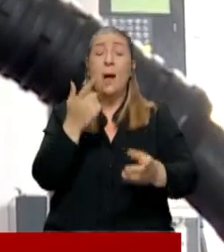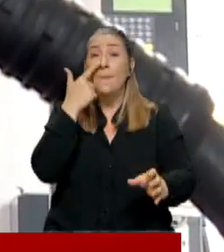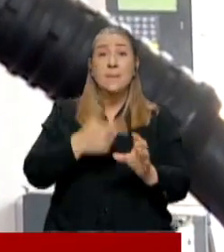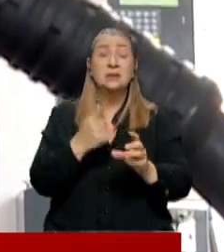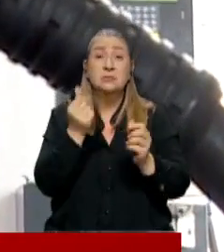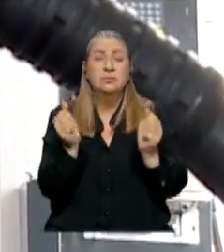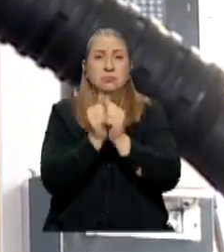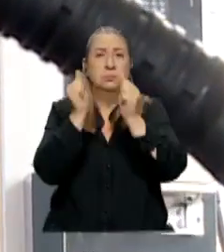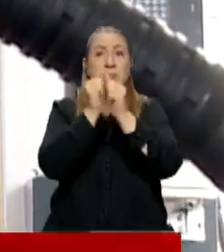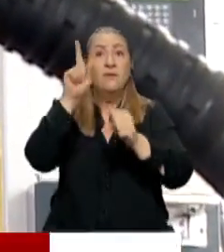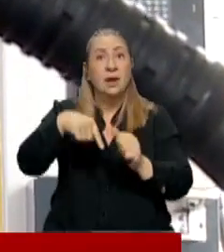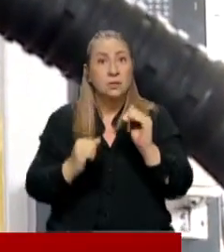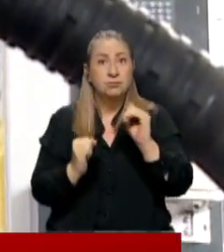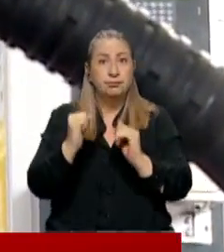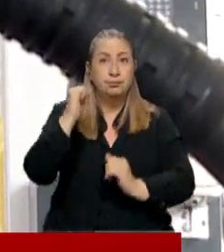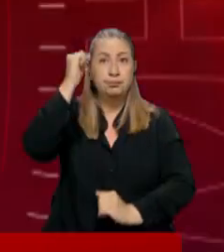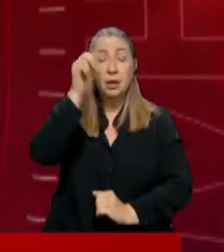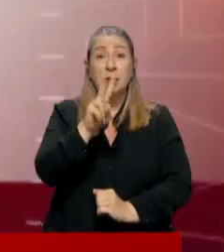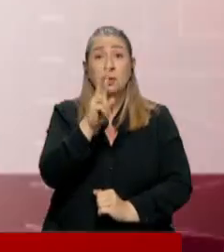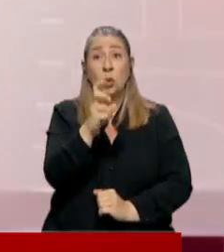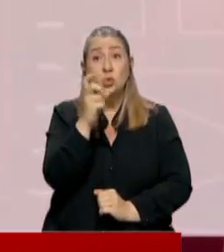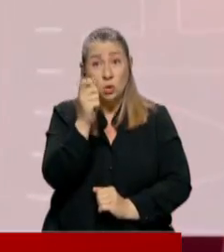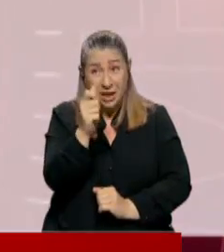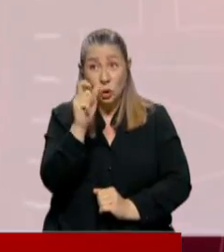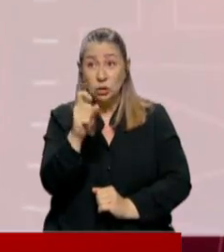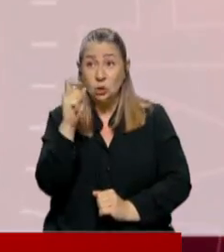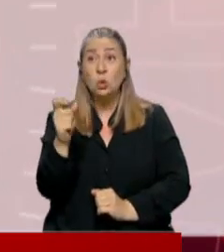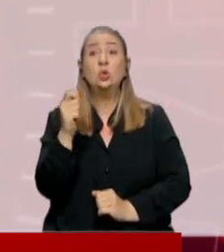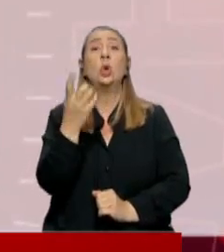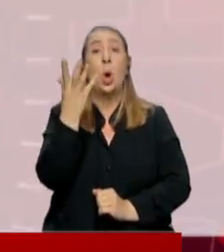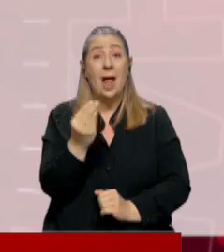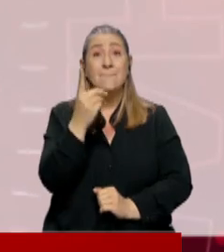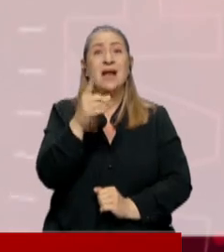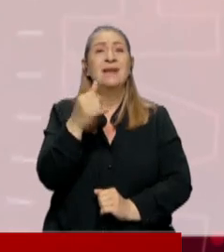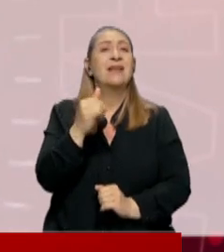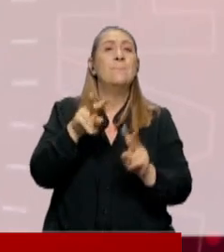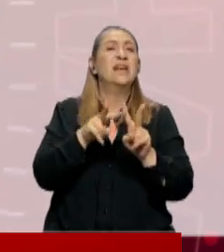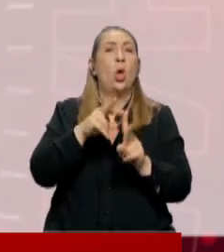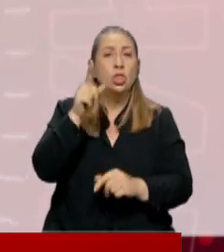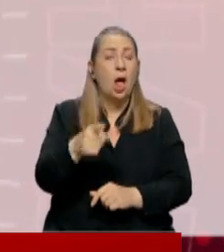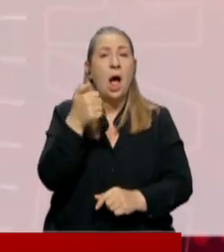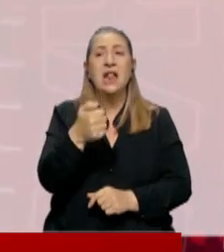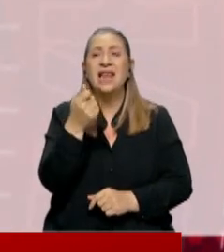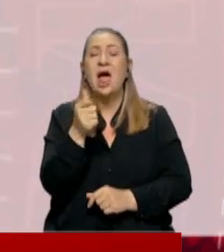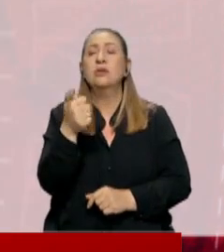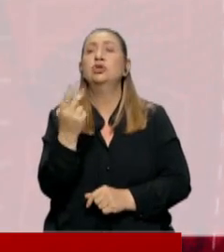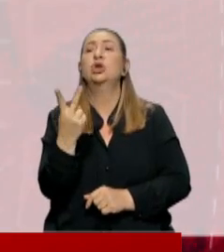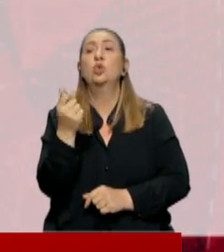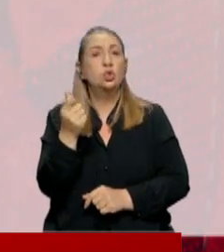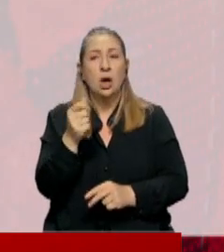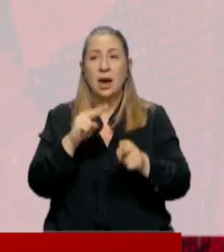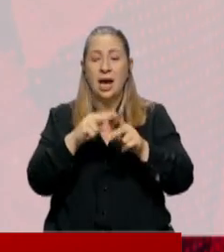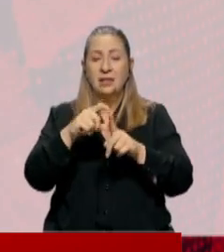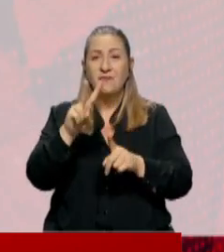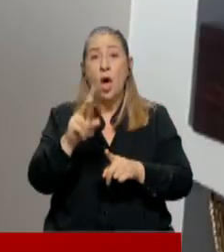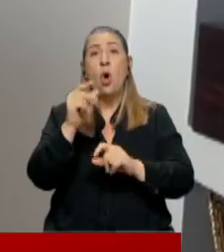fiyatları katlandıkça vergisi de artıyor. 29 lira 99 kuruş olan 1 litre mazotun 6 lira 62 kuruşu KDV